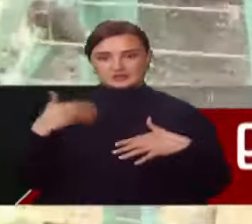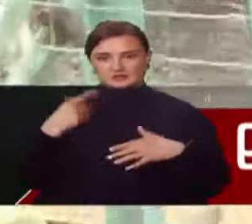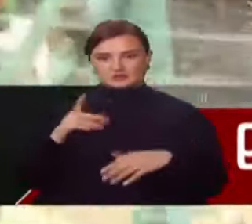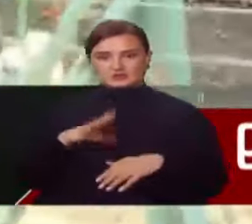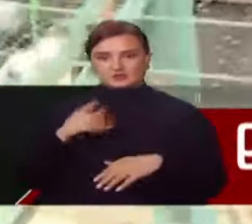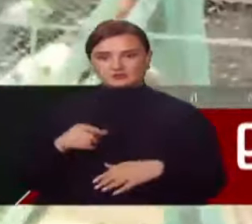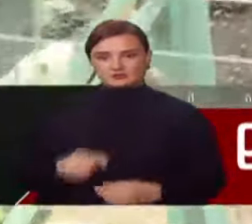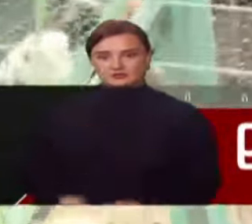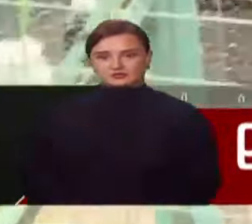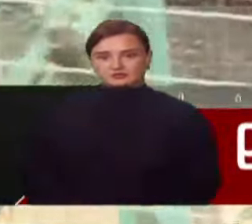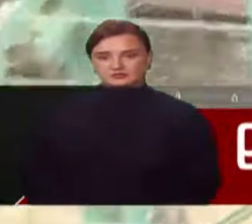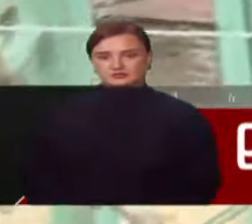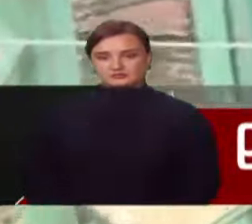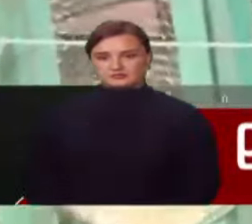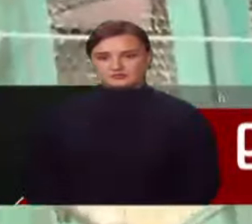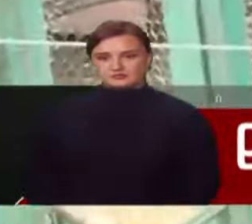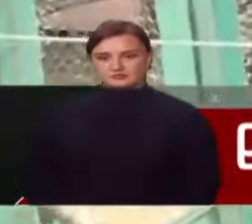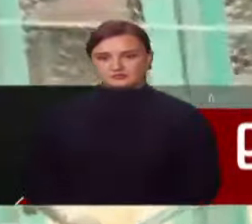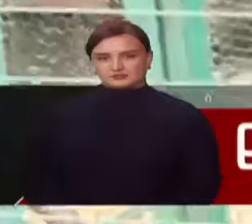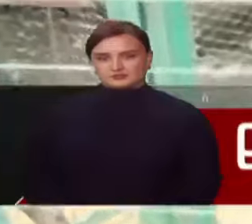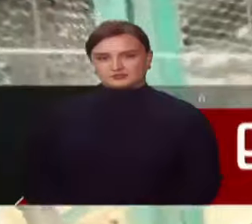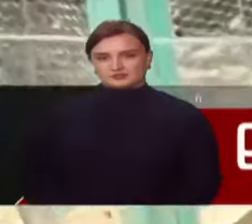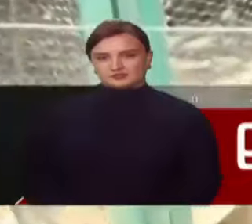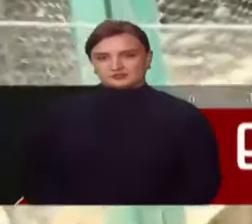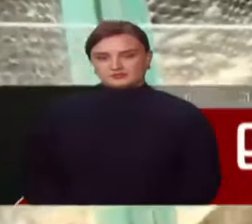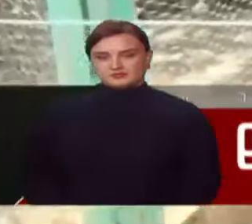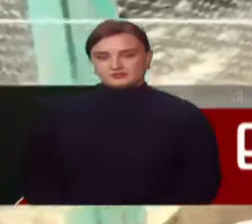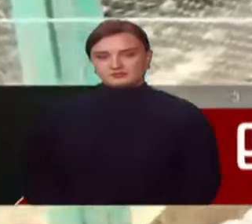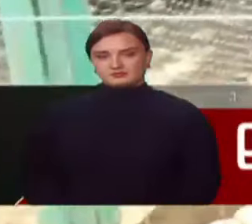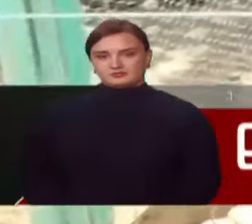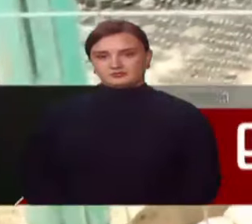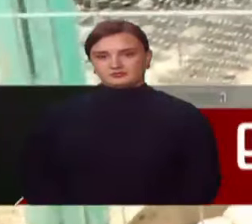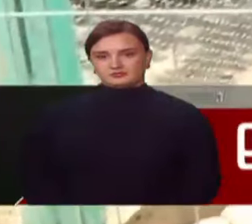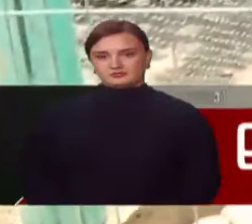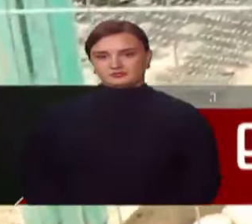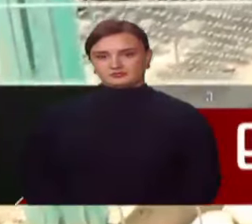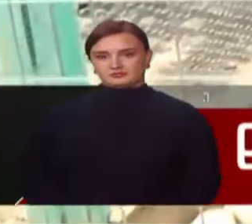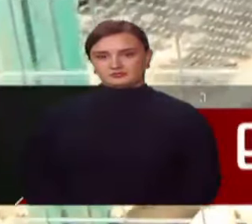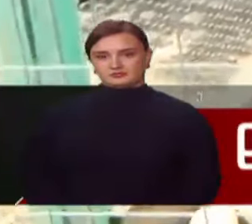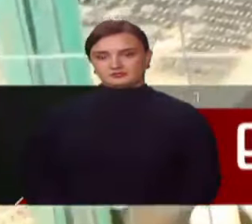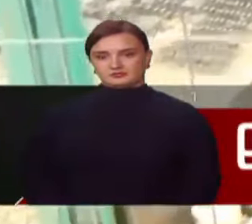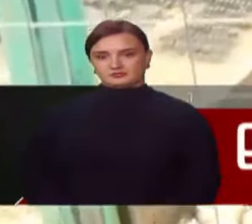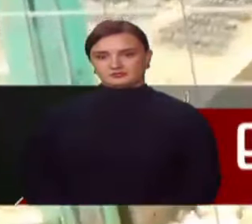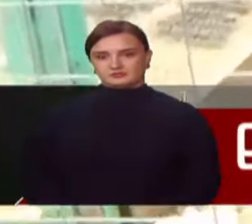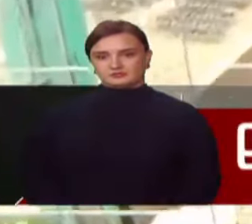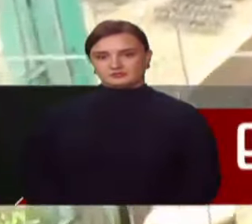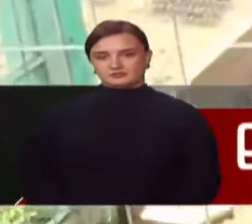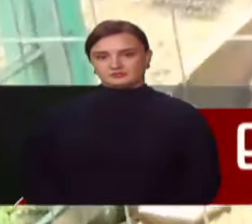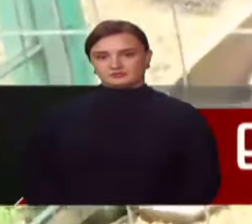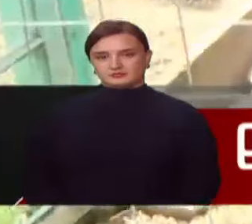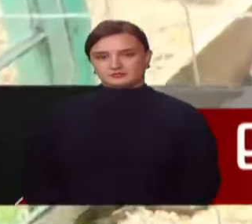რაც ბუნებრივ პირობებში აქვს აკვებად და ასე ხელოვნურად